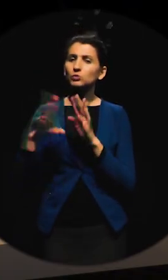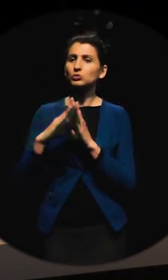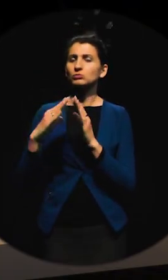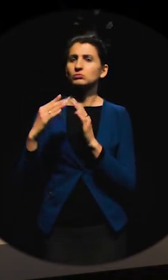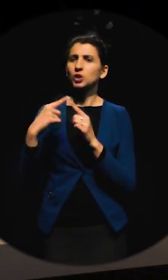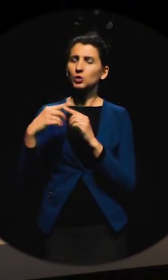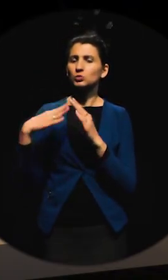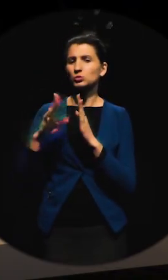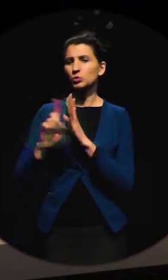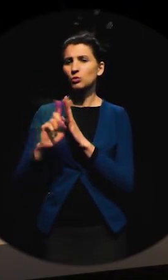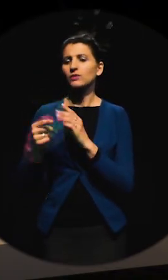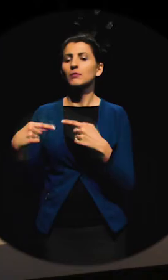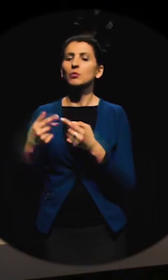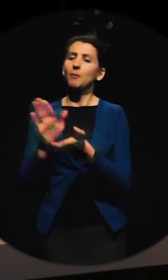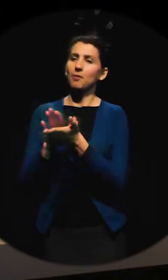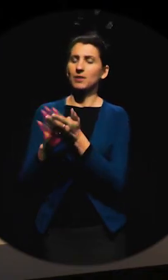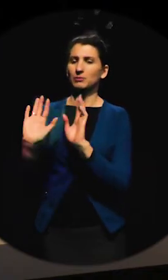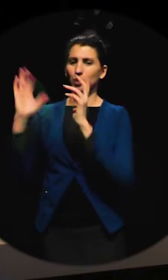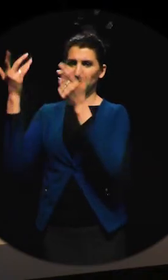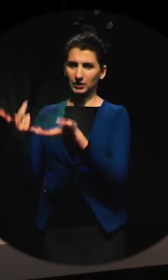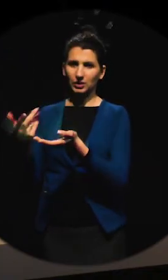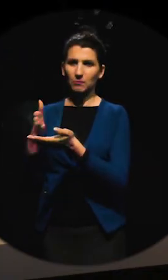jednostki, to miało ogromne znaczenie, ale po